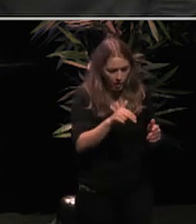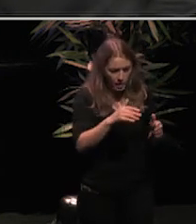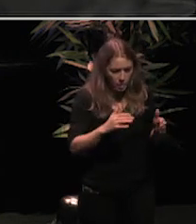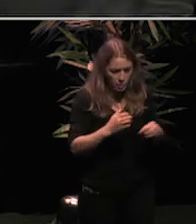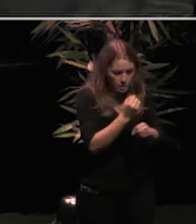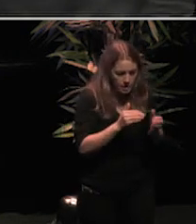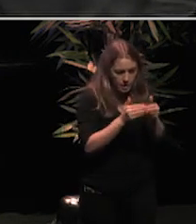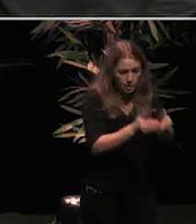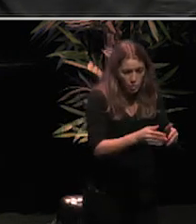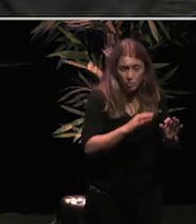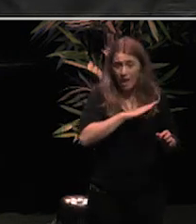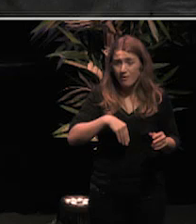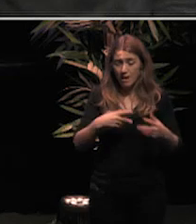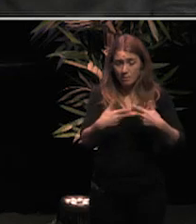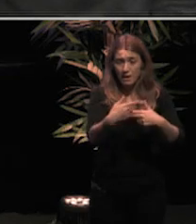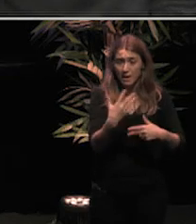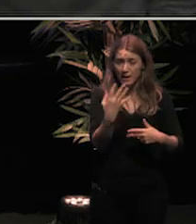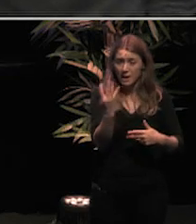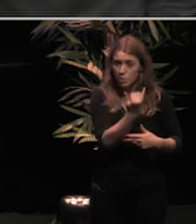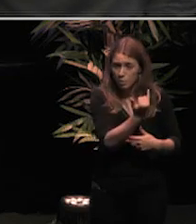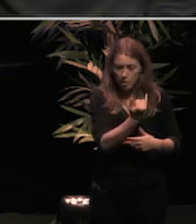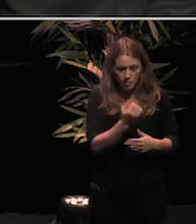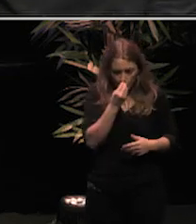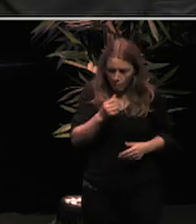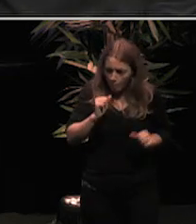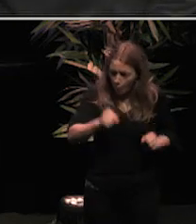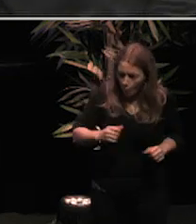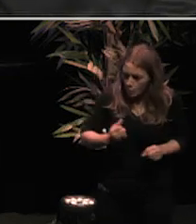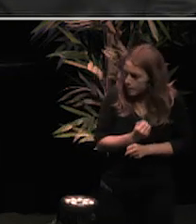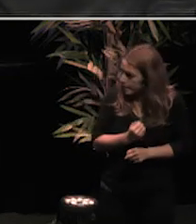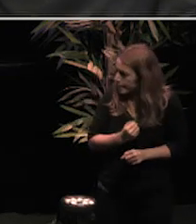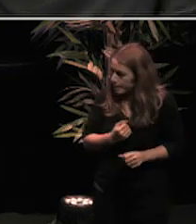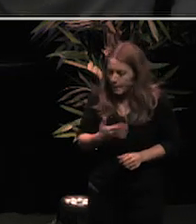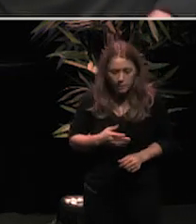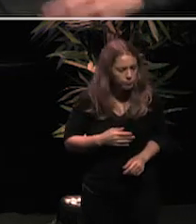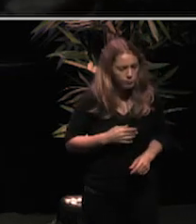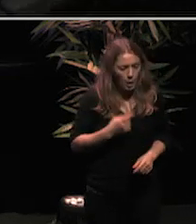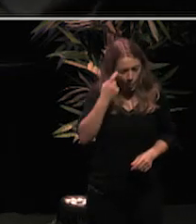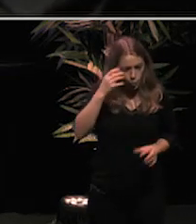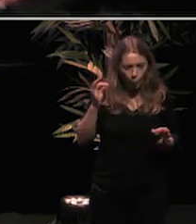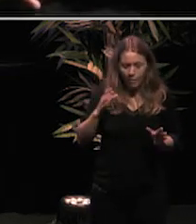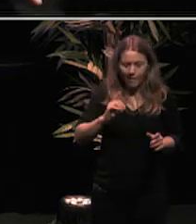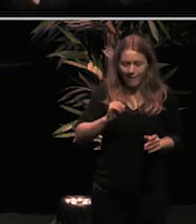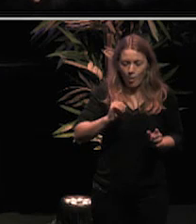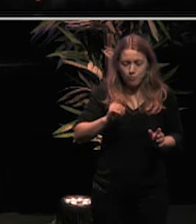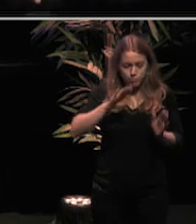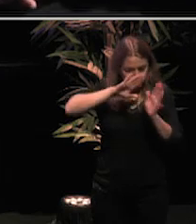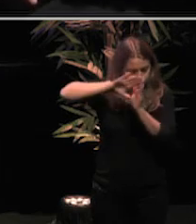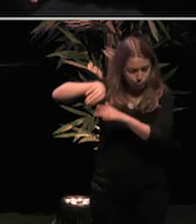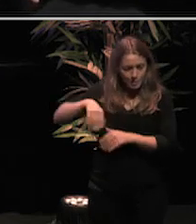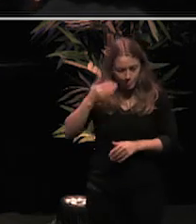pendant 4 jours. Donc pendant 4 jours, vous savez que vous pouvez gagner cette course. Il faut faire abstraction de ça, parce qu'autrement, vous allez complètement partir en